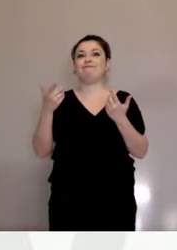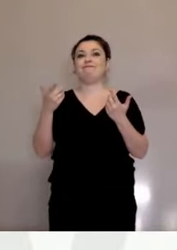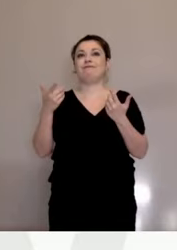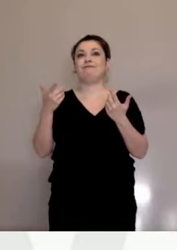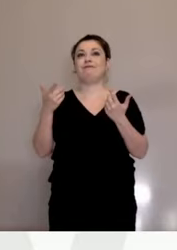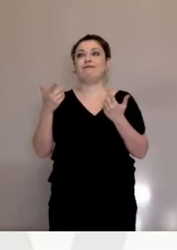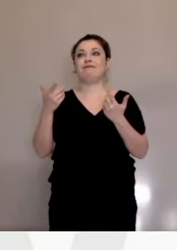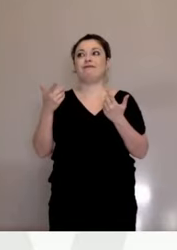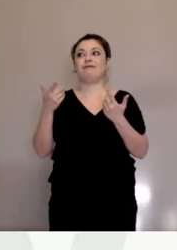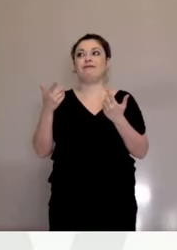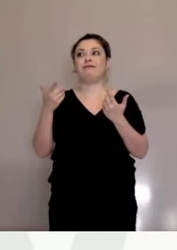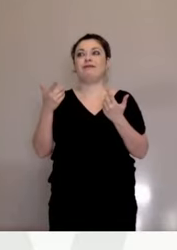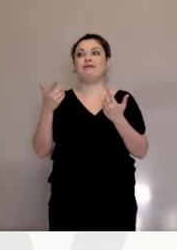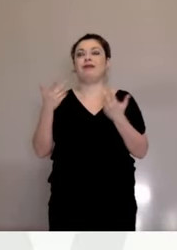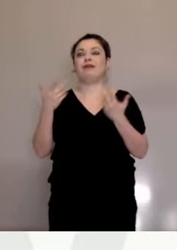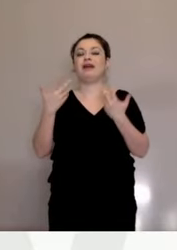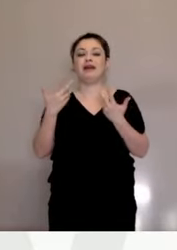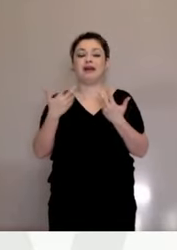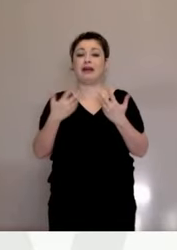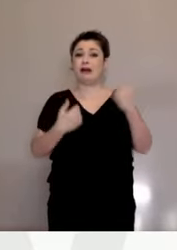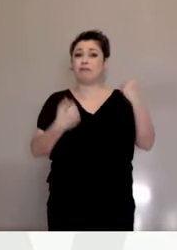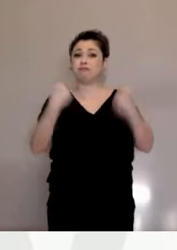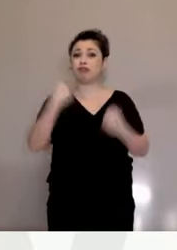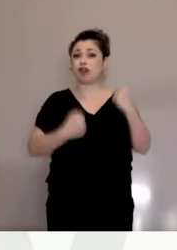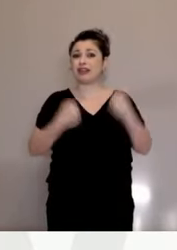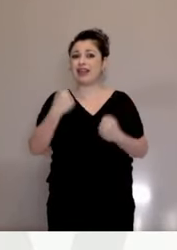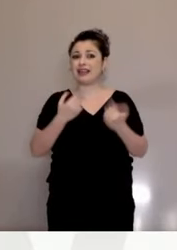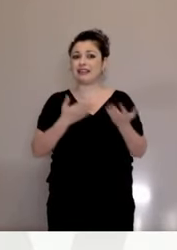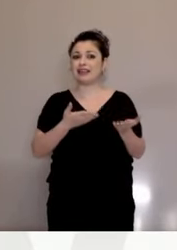perché fare questa protestazione